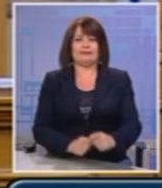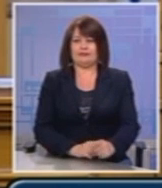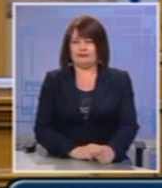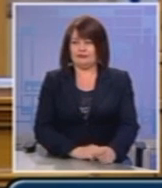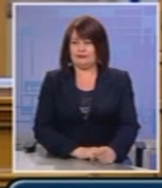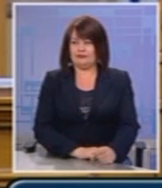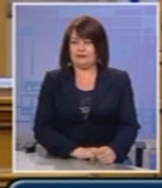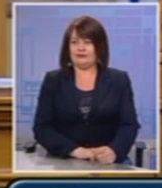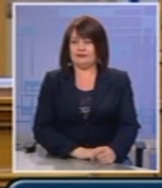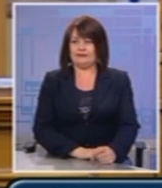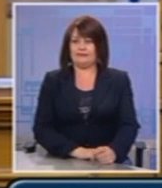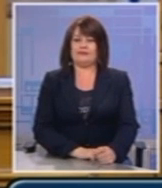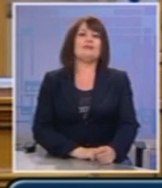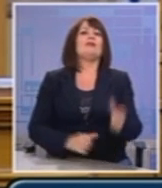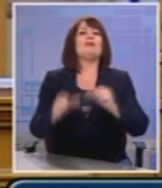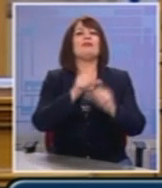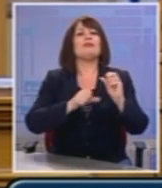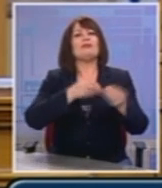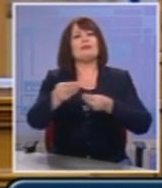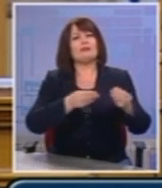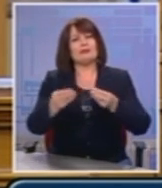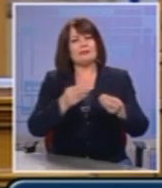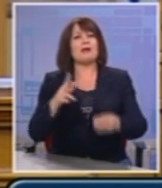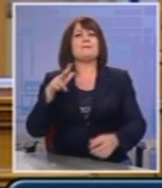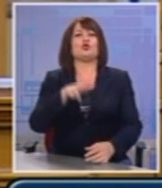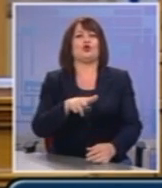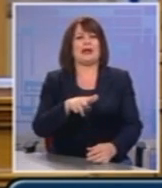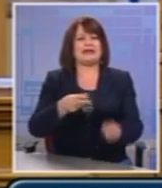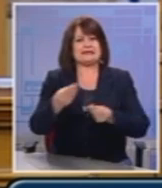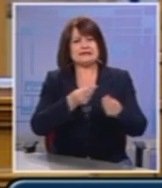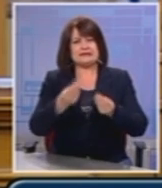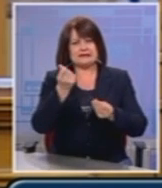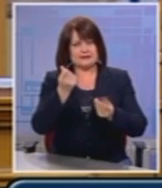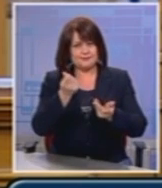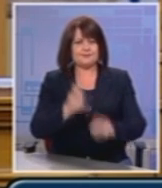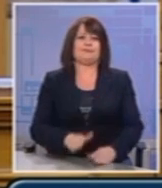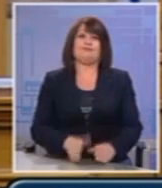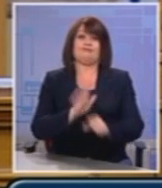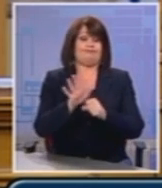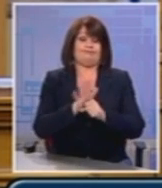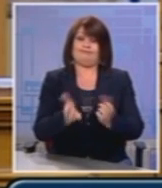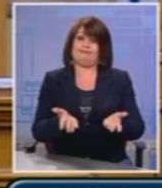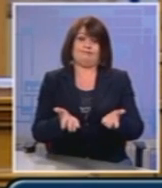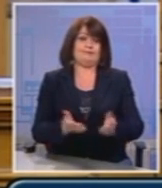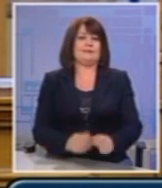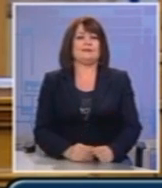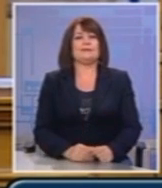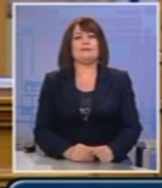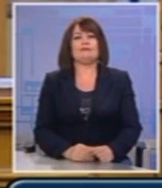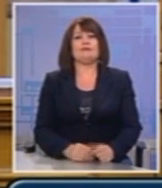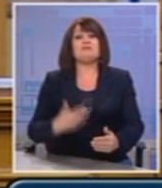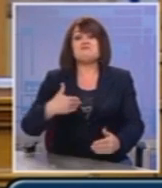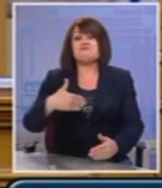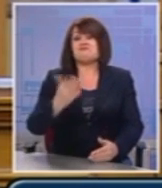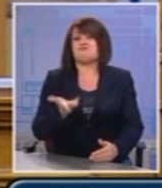των των τρεχουσών συναλλαγών της πορτογαλίας ανεπαρκέστατο λοιπόν και πολύ